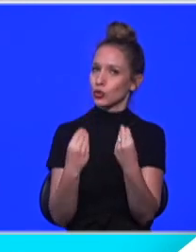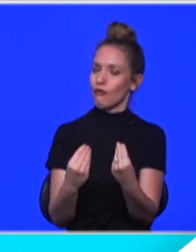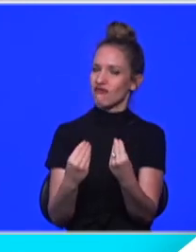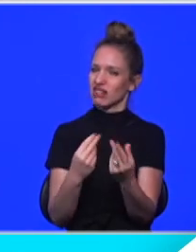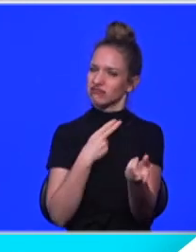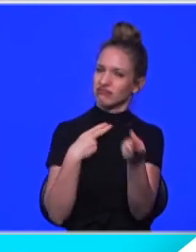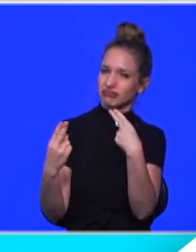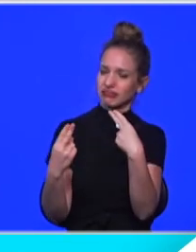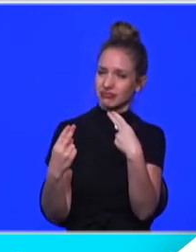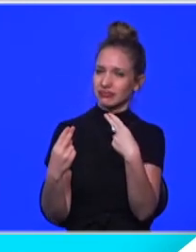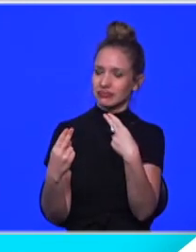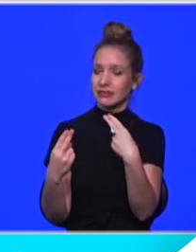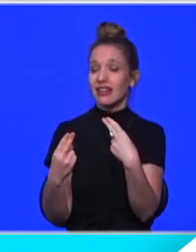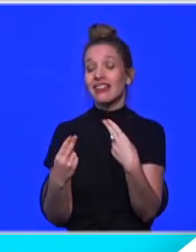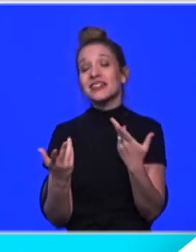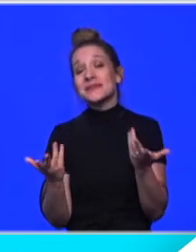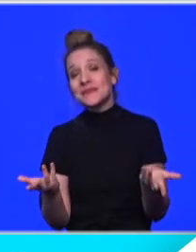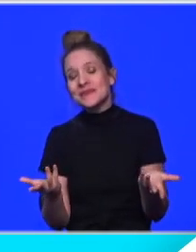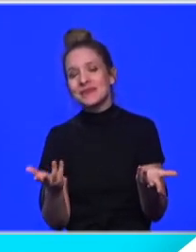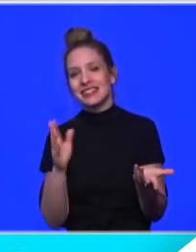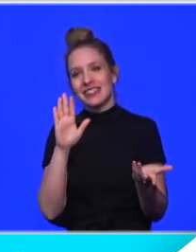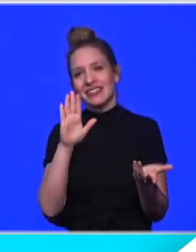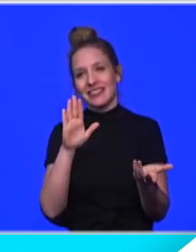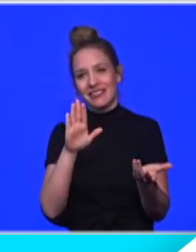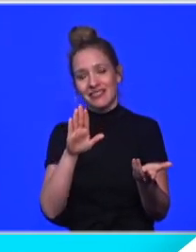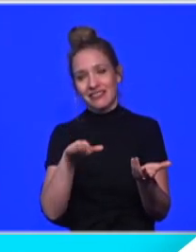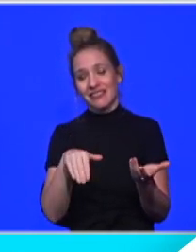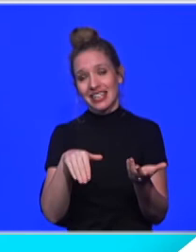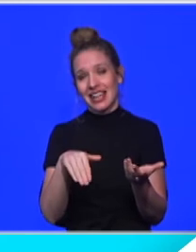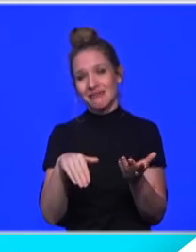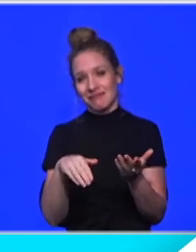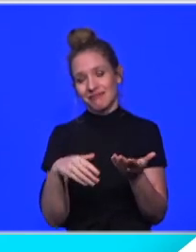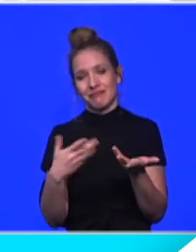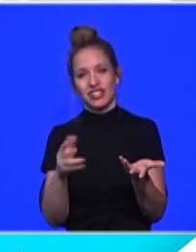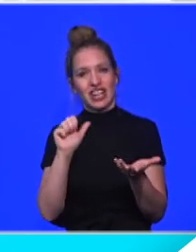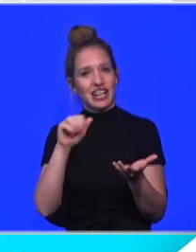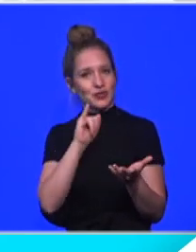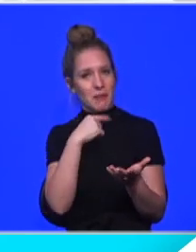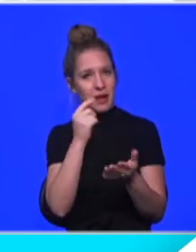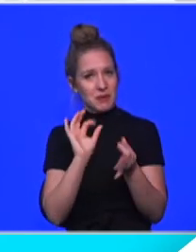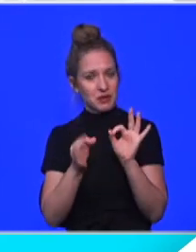בלהשיב מלחמה לתביעה ולתזה של אילן ישועה בקשר להשמיע בבית המשפט. איילת כהנא,